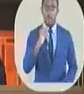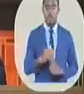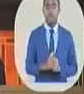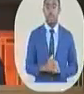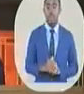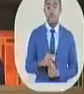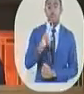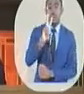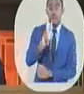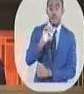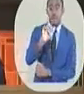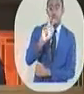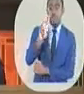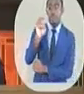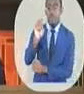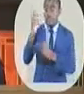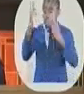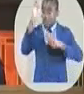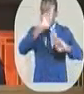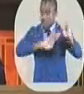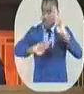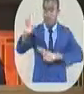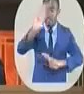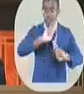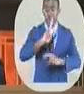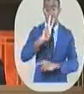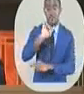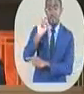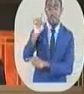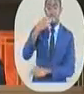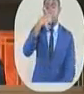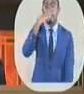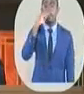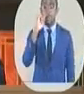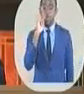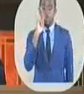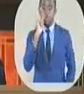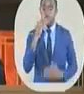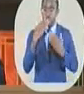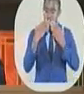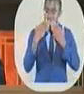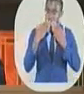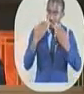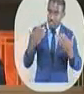Vive la République, vive le Gabon. Je vous remercie.